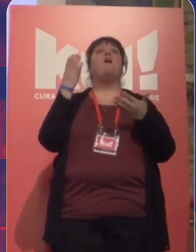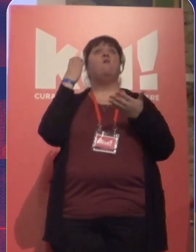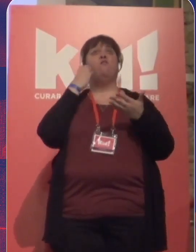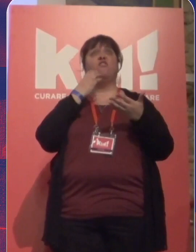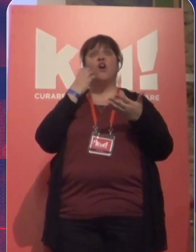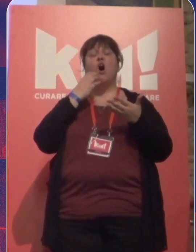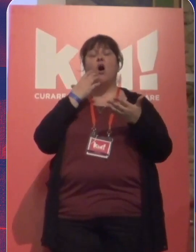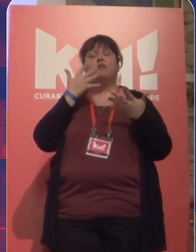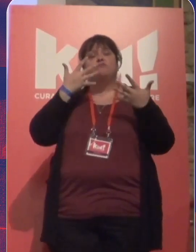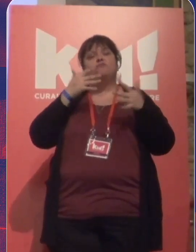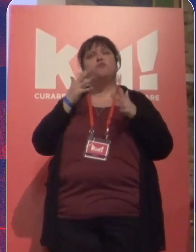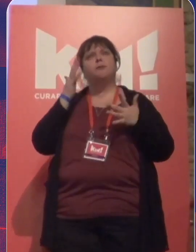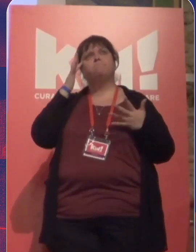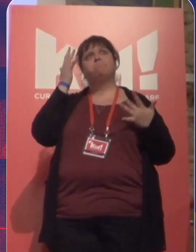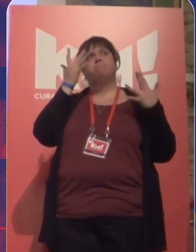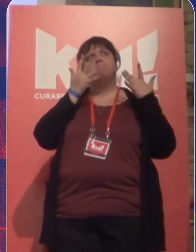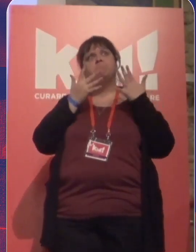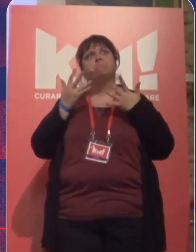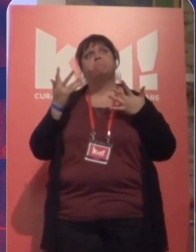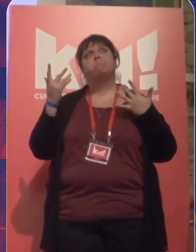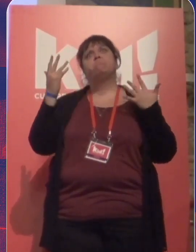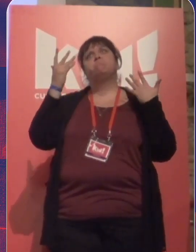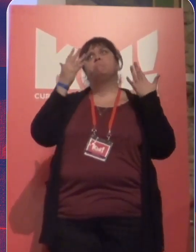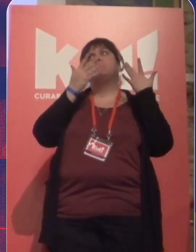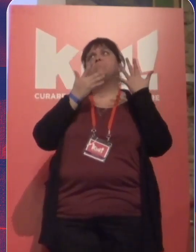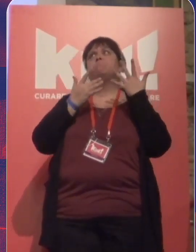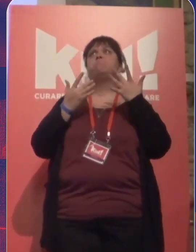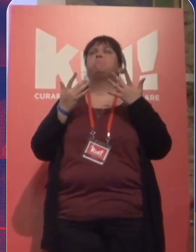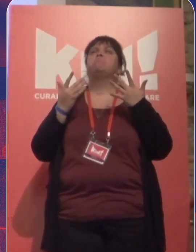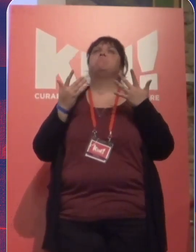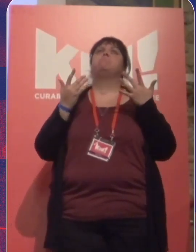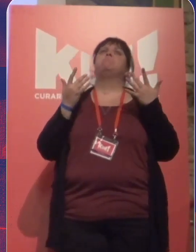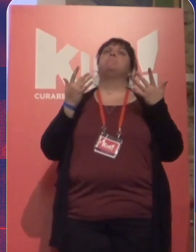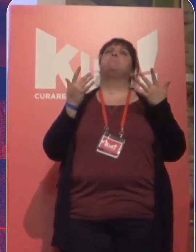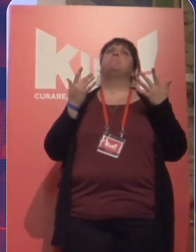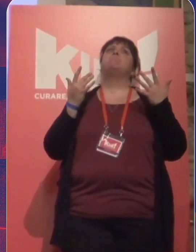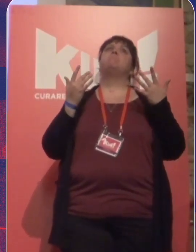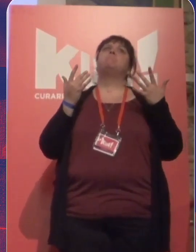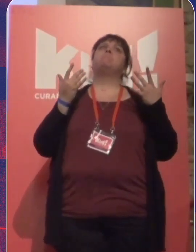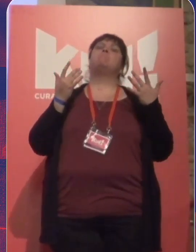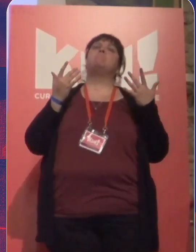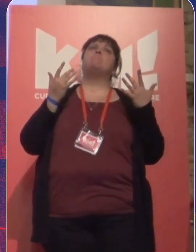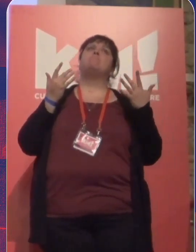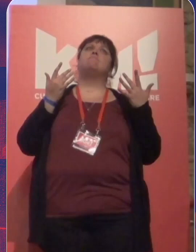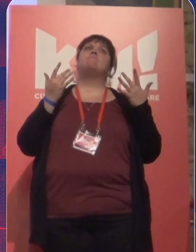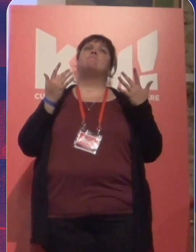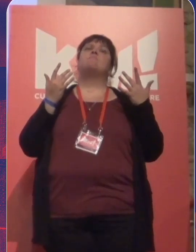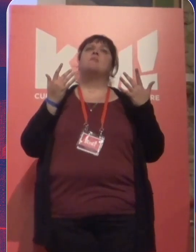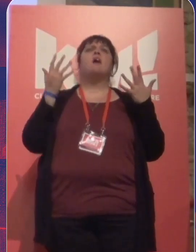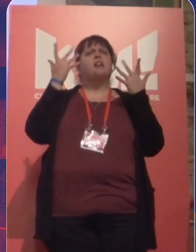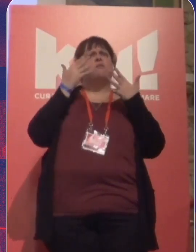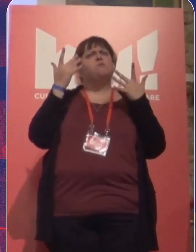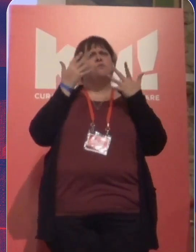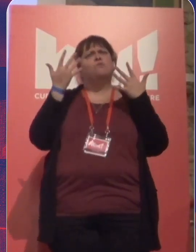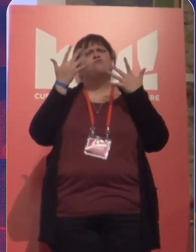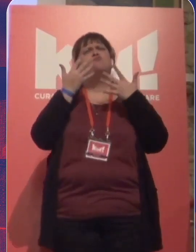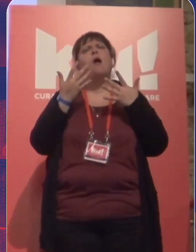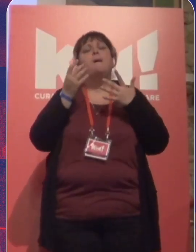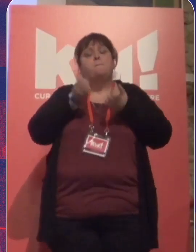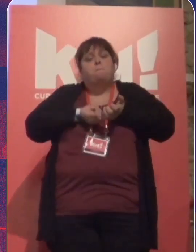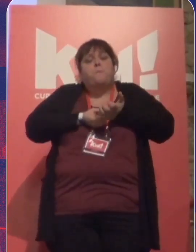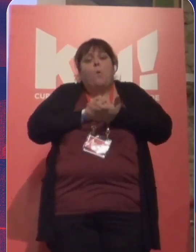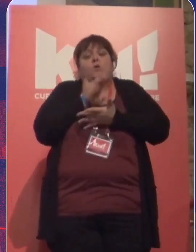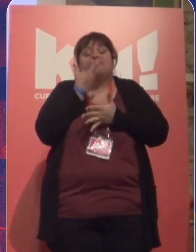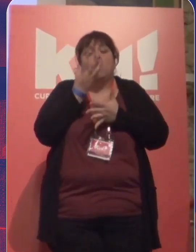riflettuto sulla dimensione sequ paradossalmente securitaria della pulsione perché quando noi pensiamo alla